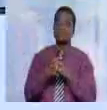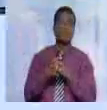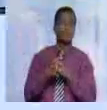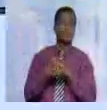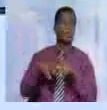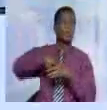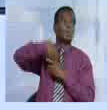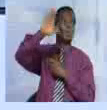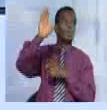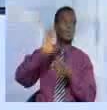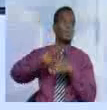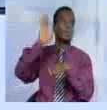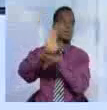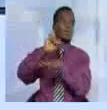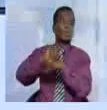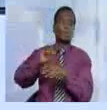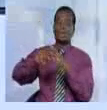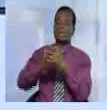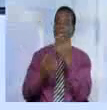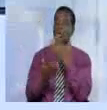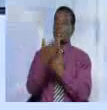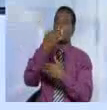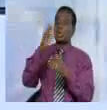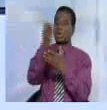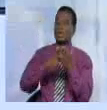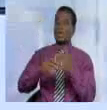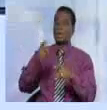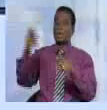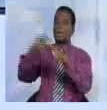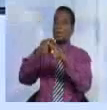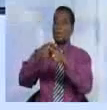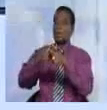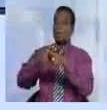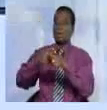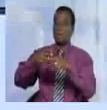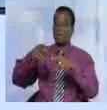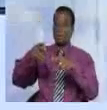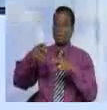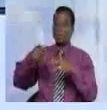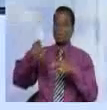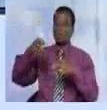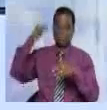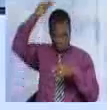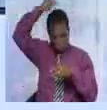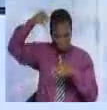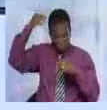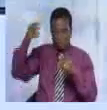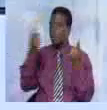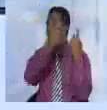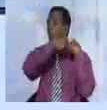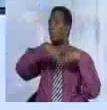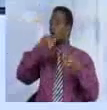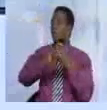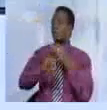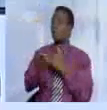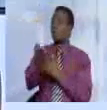Et hors de nos frontières, commençons déjà par quelques brèves. Les Mauritaniens votent depuis ce matin pour des